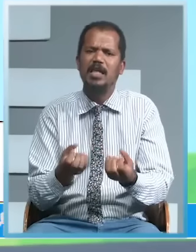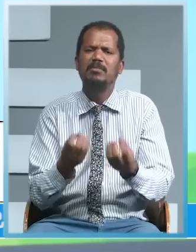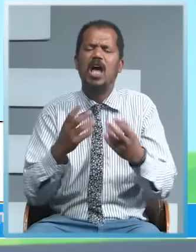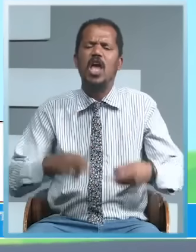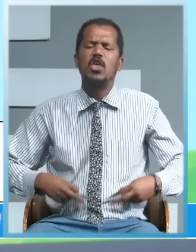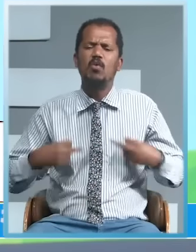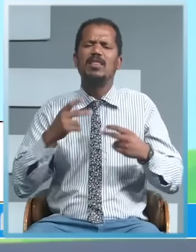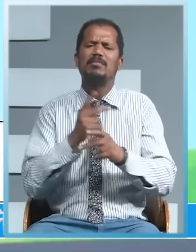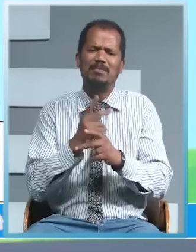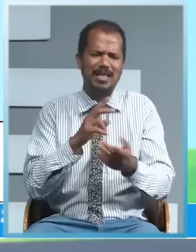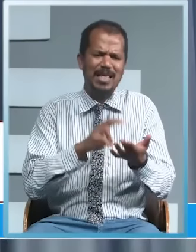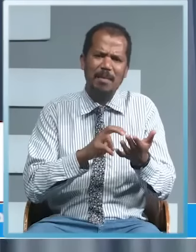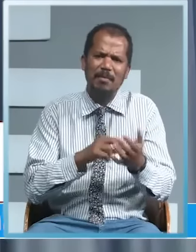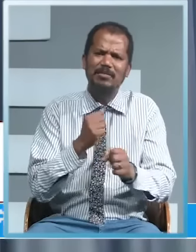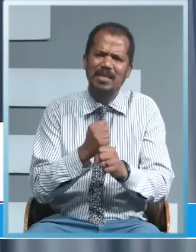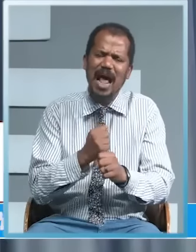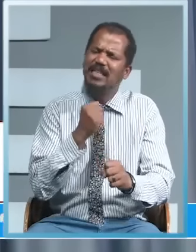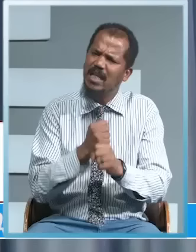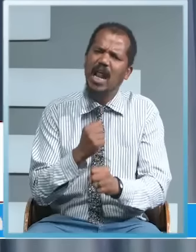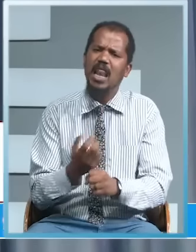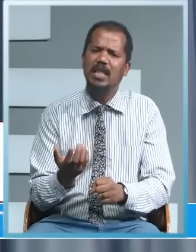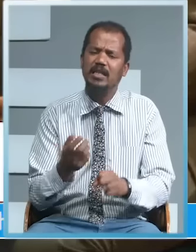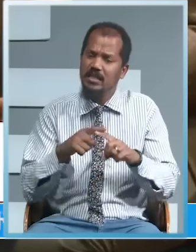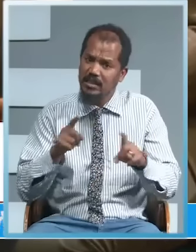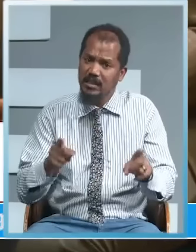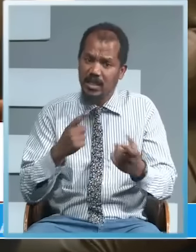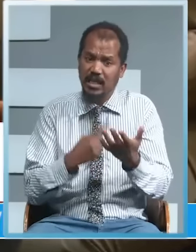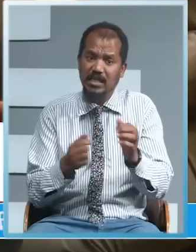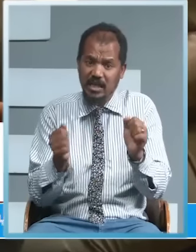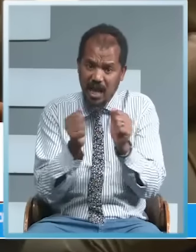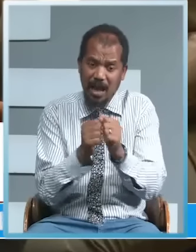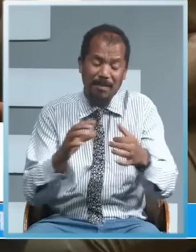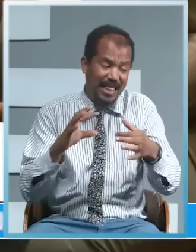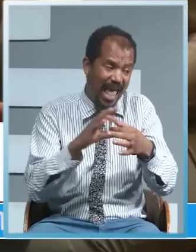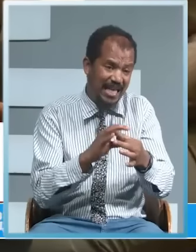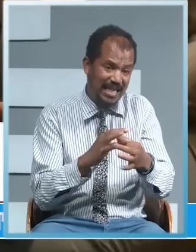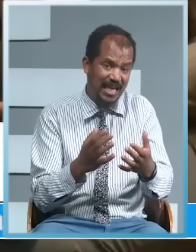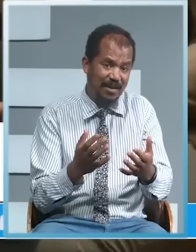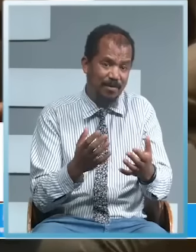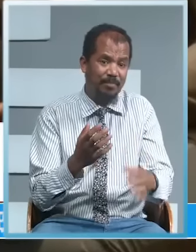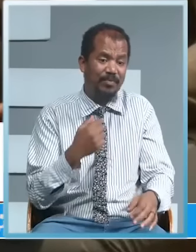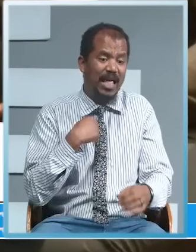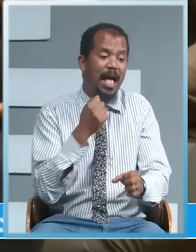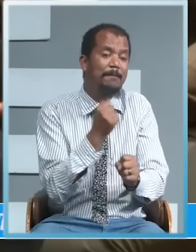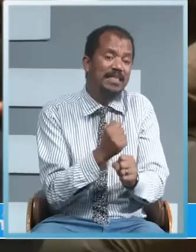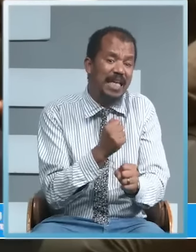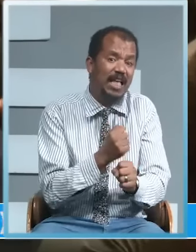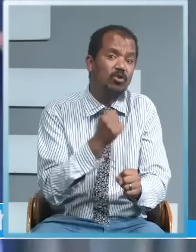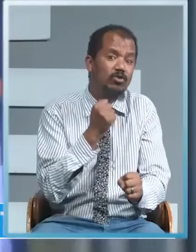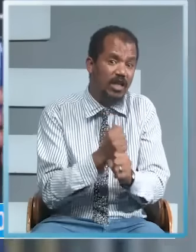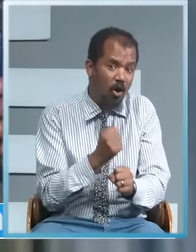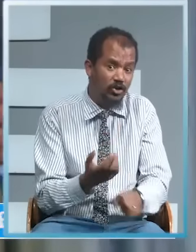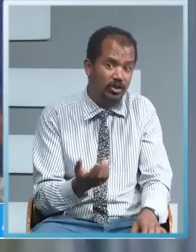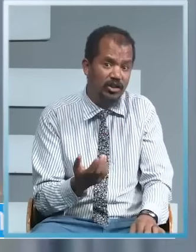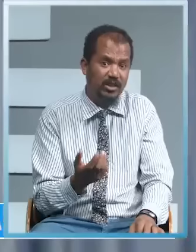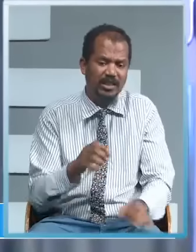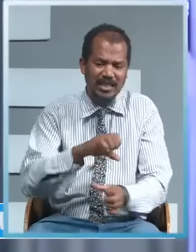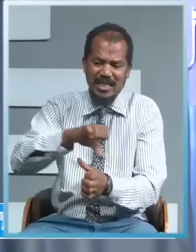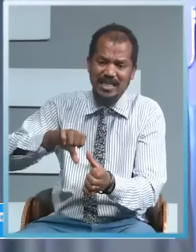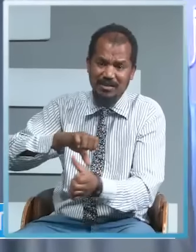ስራ የማንበር ስራ እንሰራለን ግን ከዚህ ጋር በተያያዘ የምንሰራቸው ስራዎች